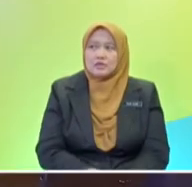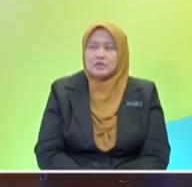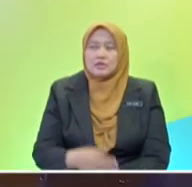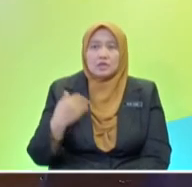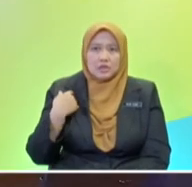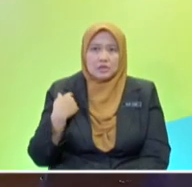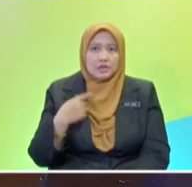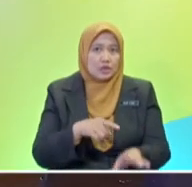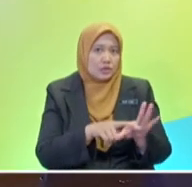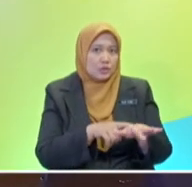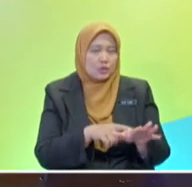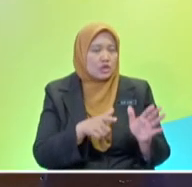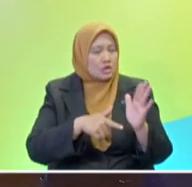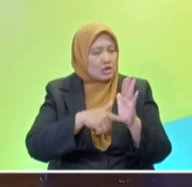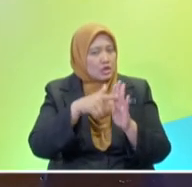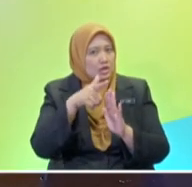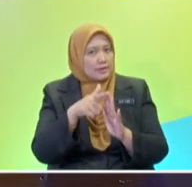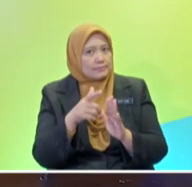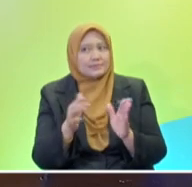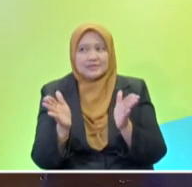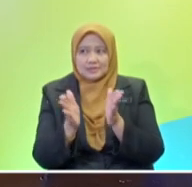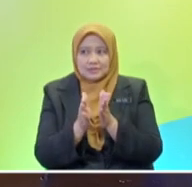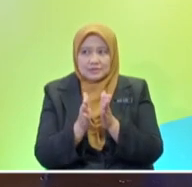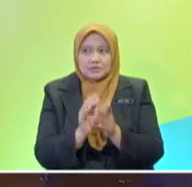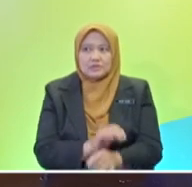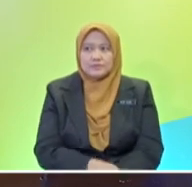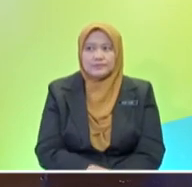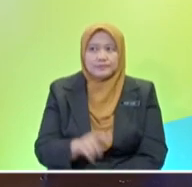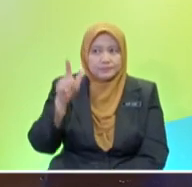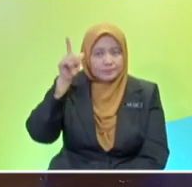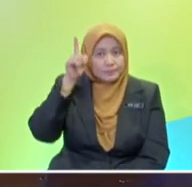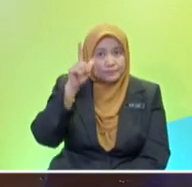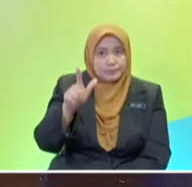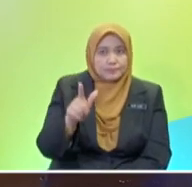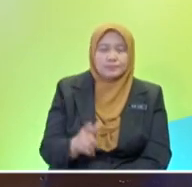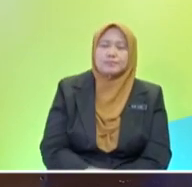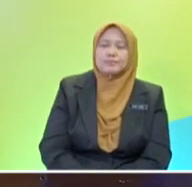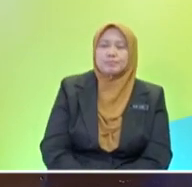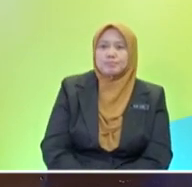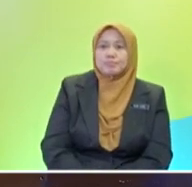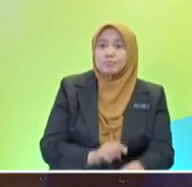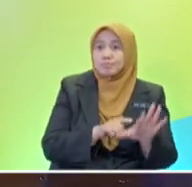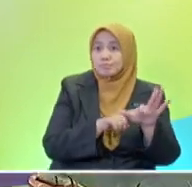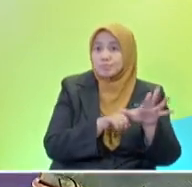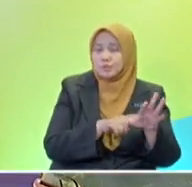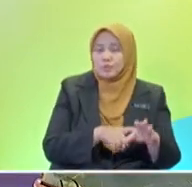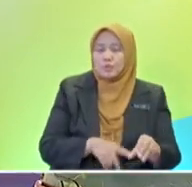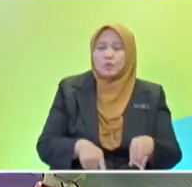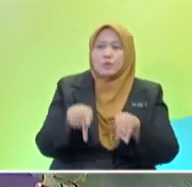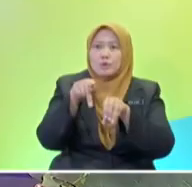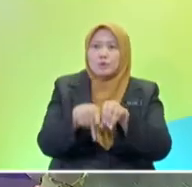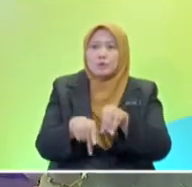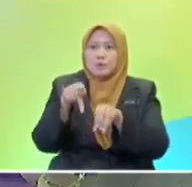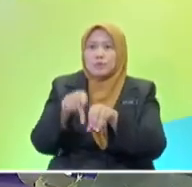kecil. Ada lagi yang lebih kecil. Cuba tengok daun peria katak tu. Peri kata ini. Tengok kecil kan? Kecil